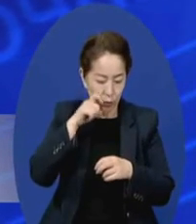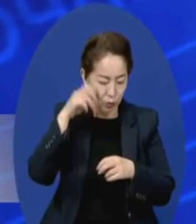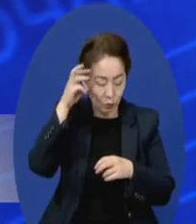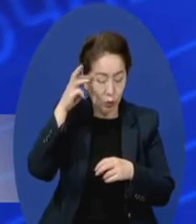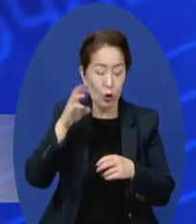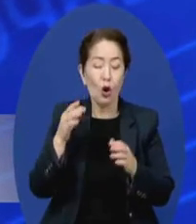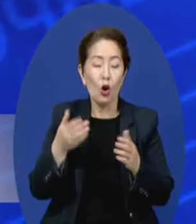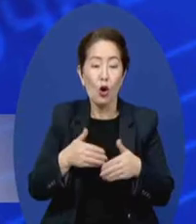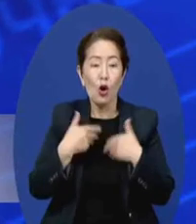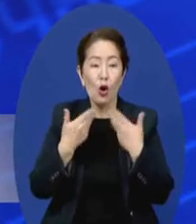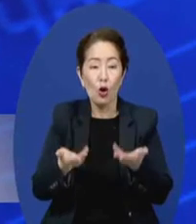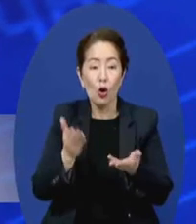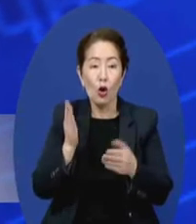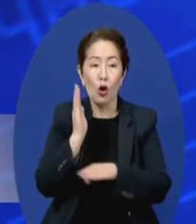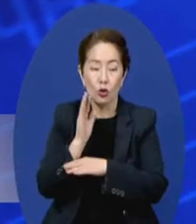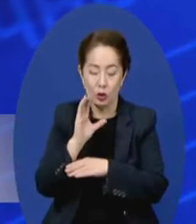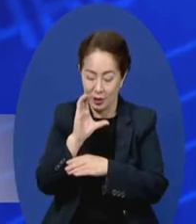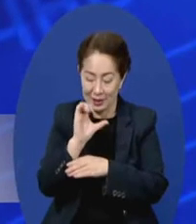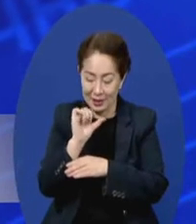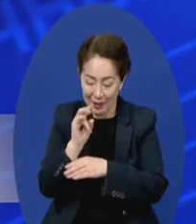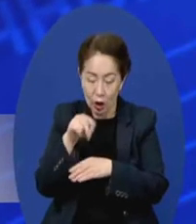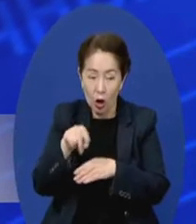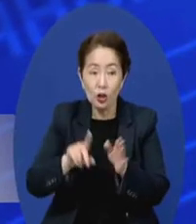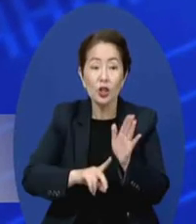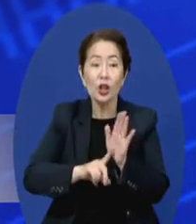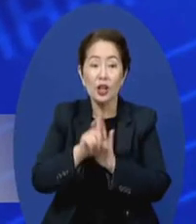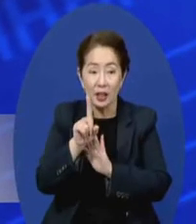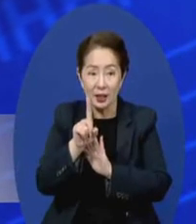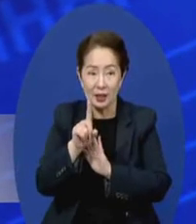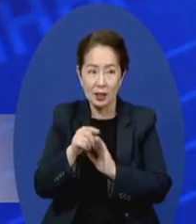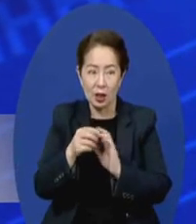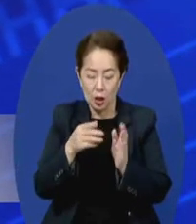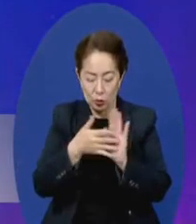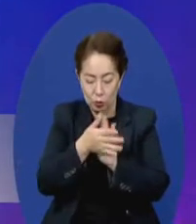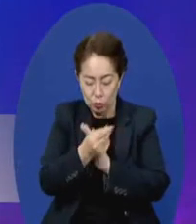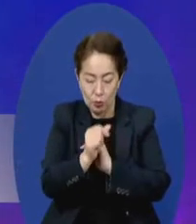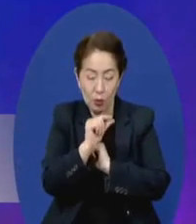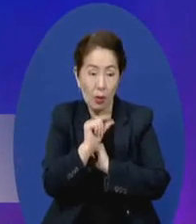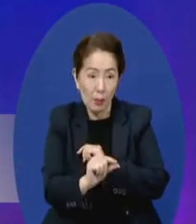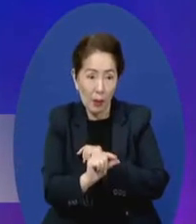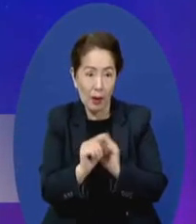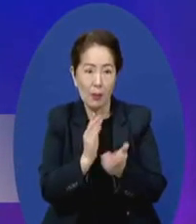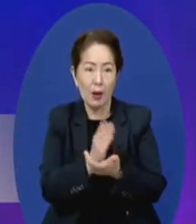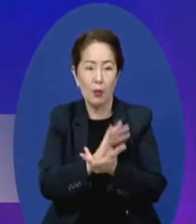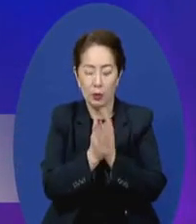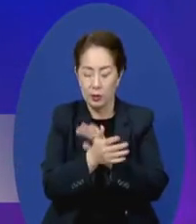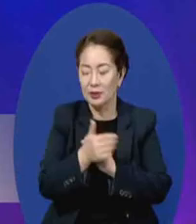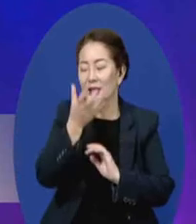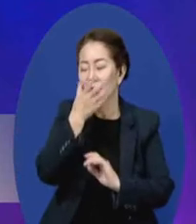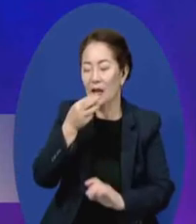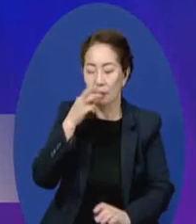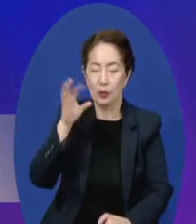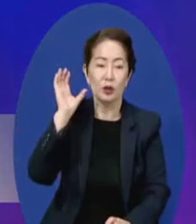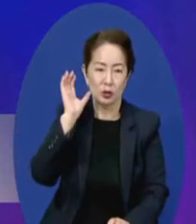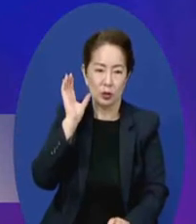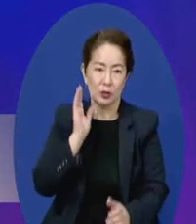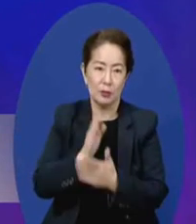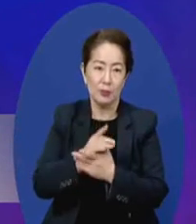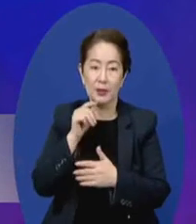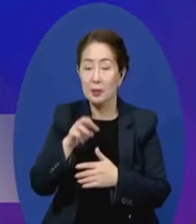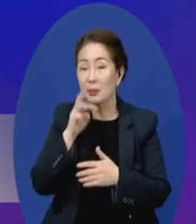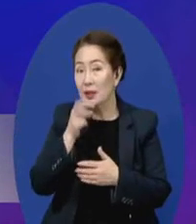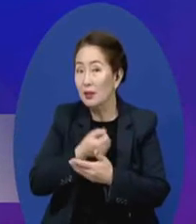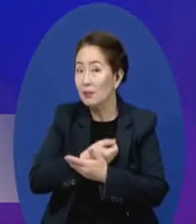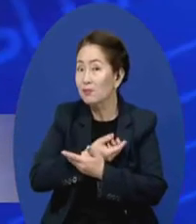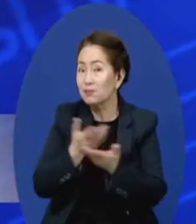хөдөр сам маань дөнгөж одоо эхэлж байгаа учраас одоохондоо баг төсөвтэй байгаа ч гэсэн бид нарт маш сайхан мэдээ байгаа. Тэгээ тэр мэдээгээ одоо бас